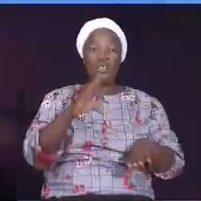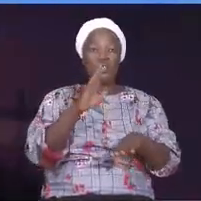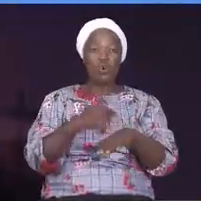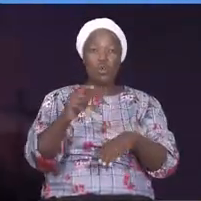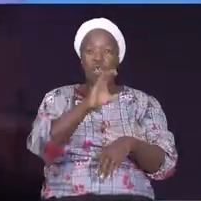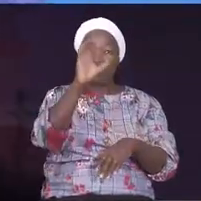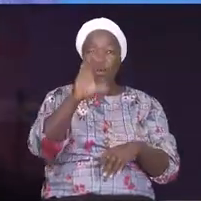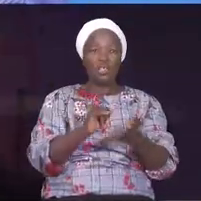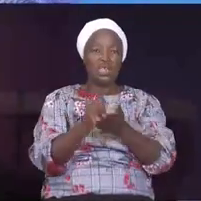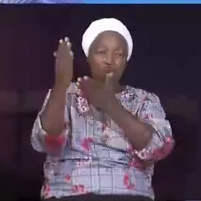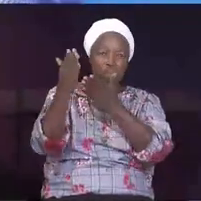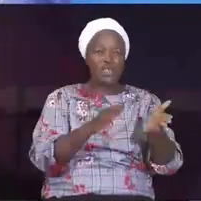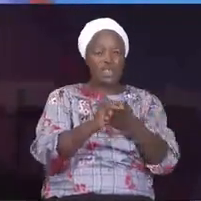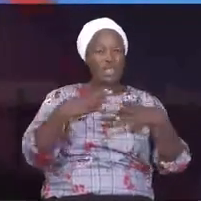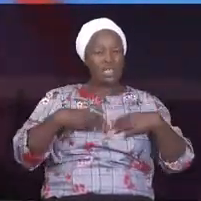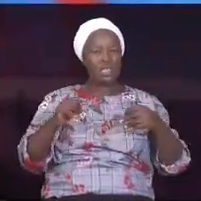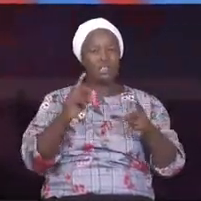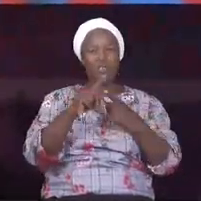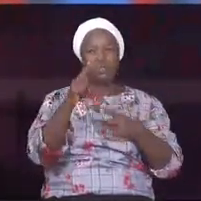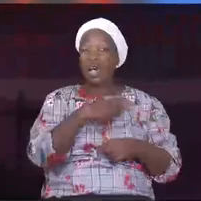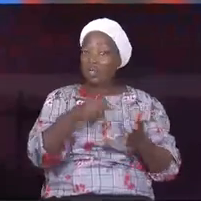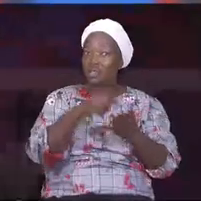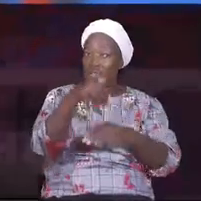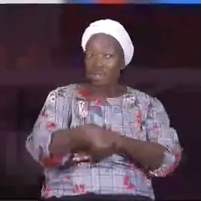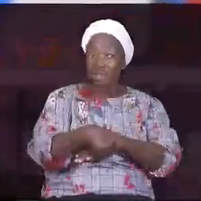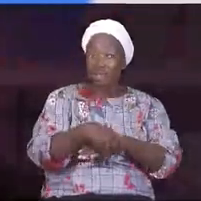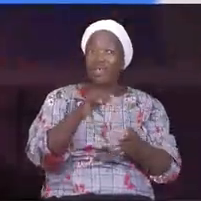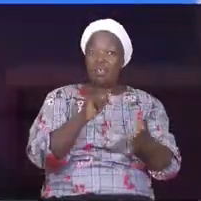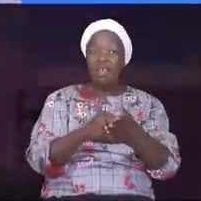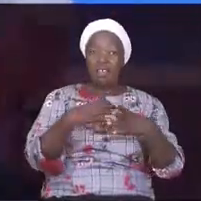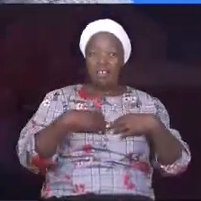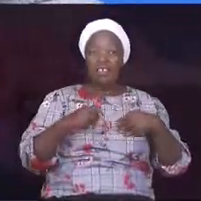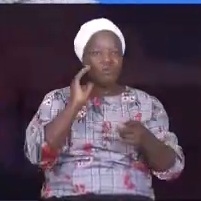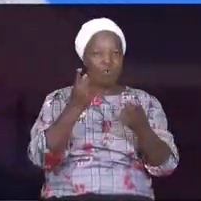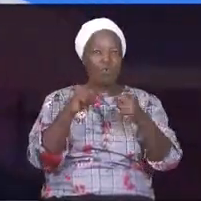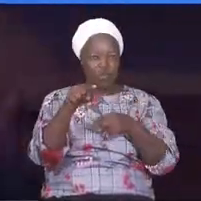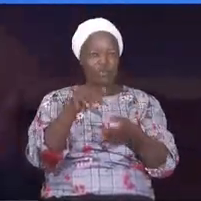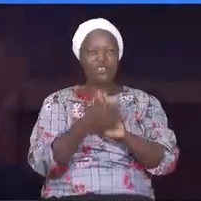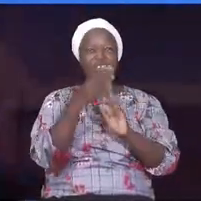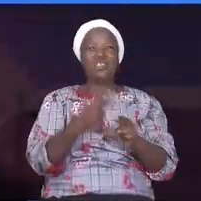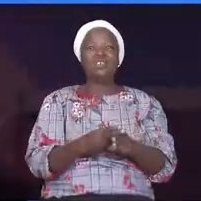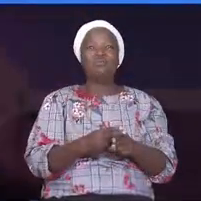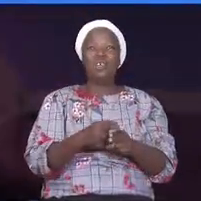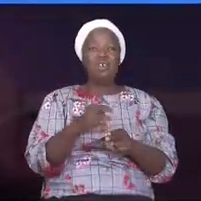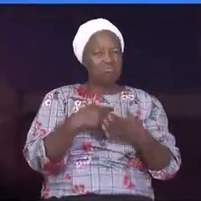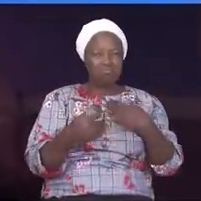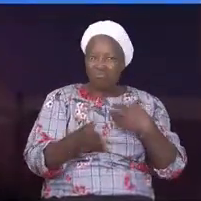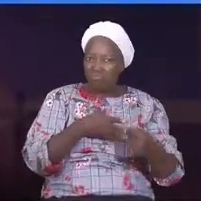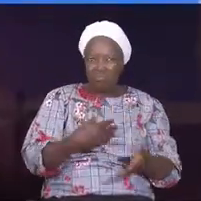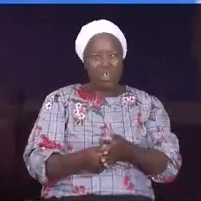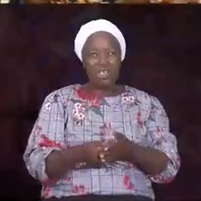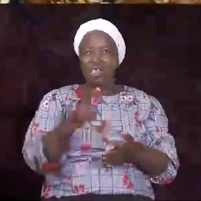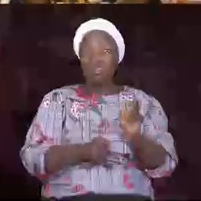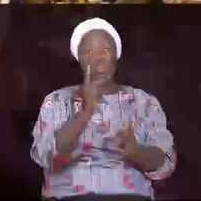la puissance de Christ sur la croix qui apporte cette guérison dans ta vie. Et ce soir, cette